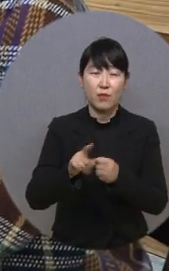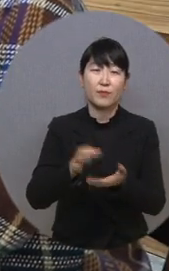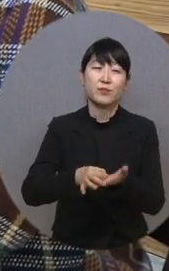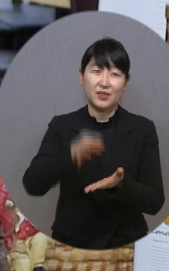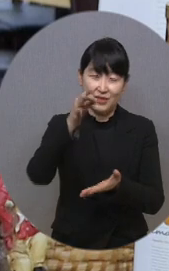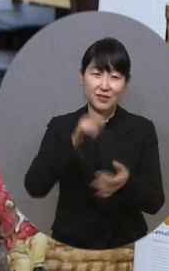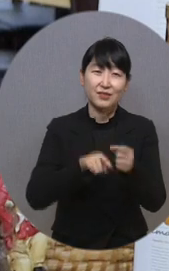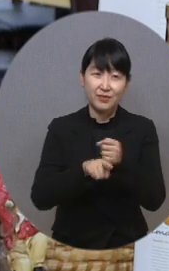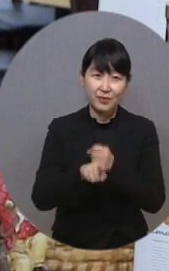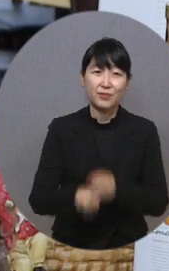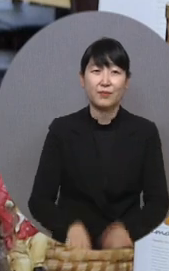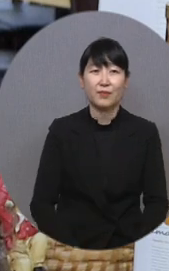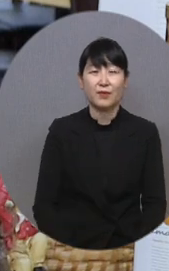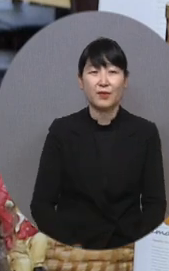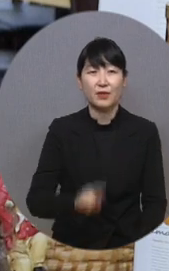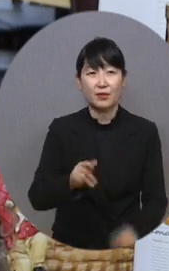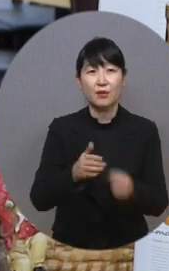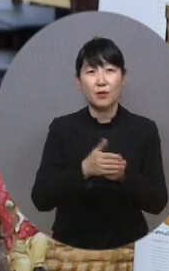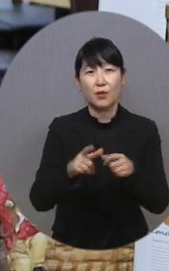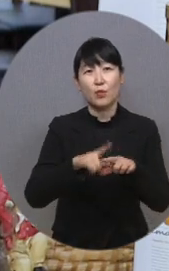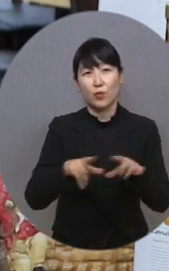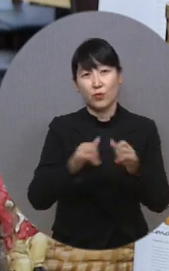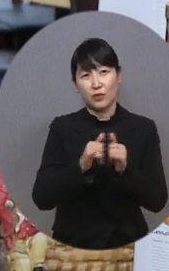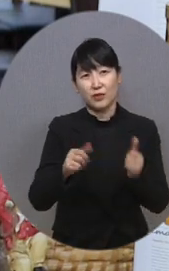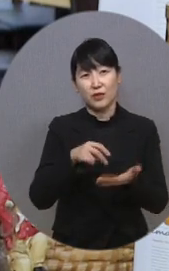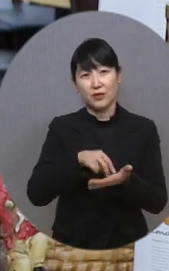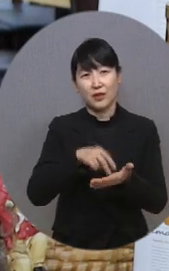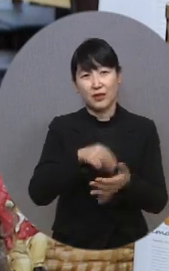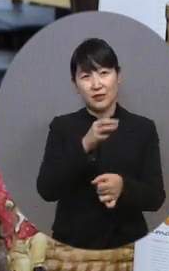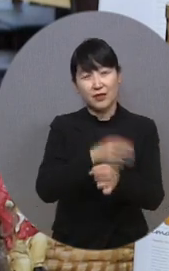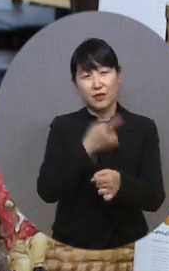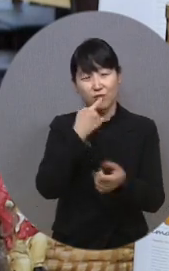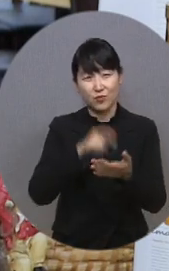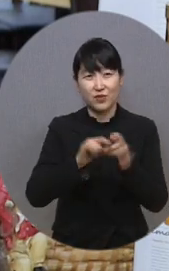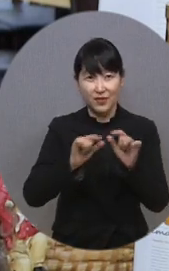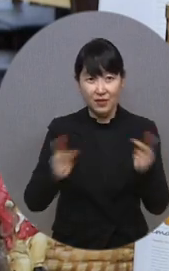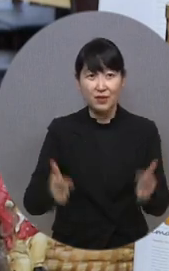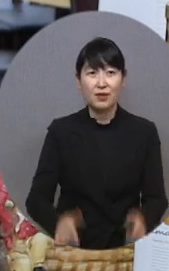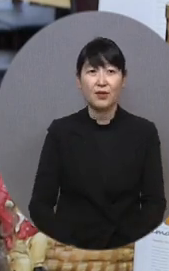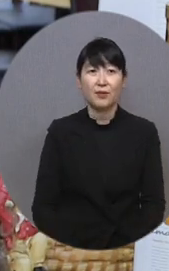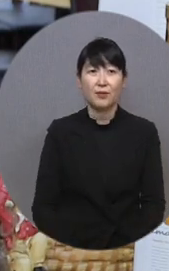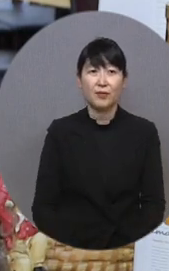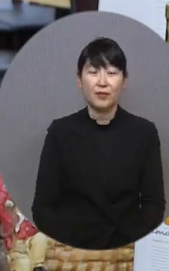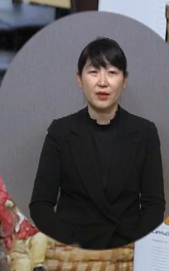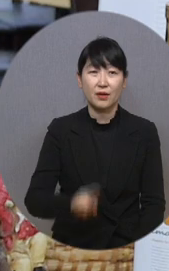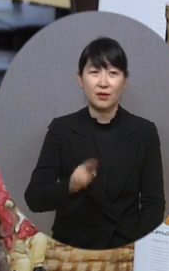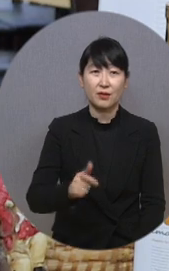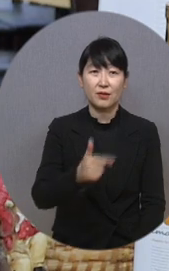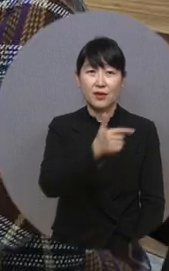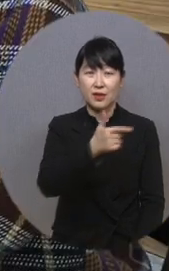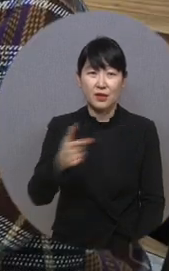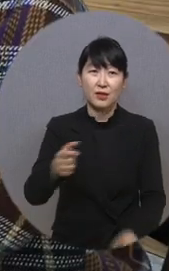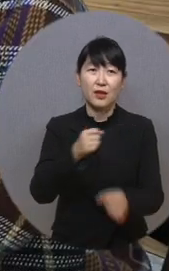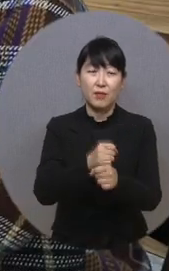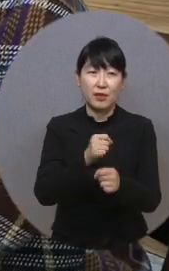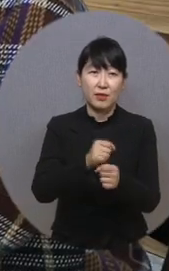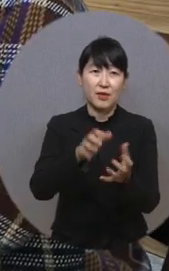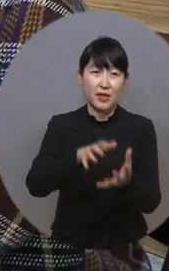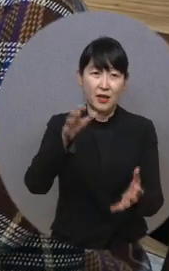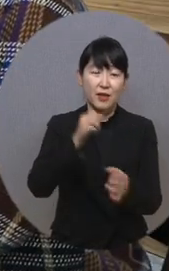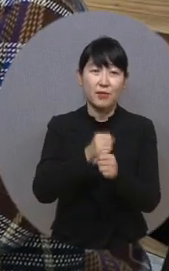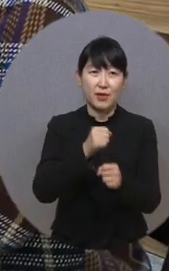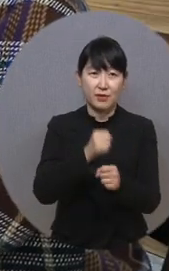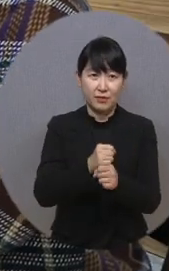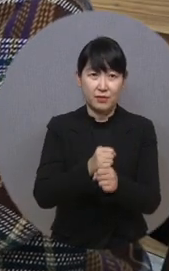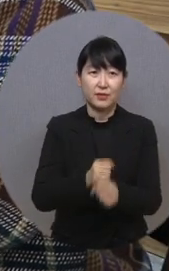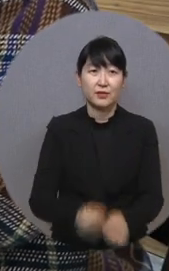때문에 일반인 분들이 좀 접하기가 많이 어려웠지만 저희들이 이제 대량 생산으로 찾아가는